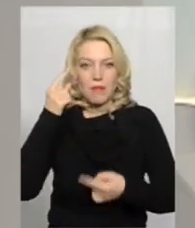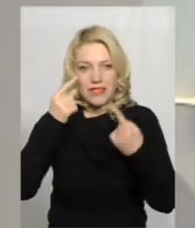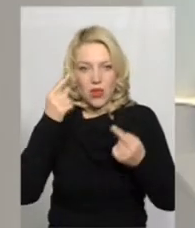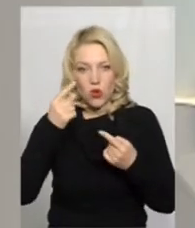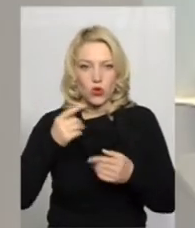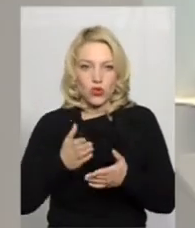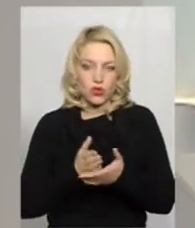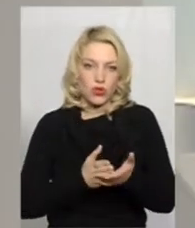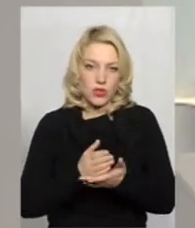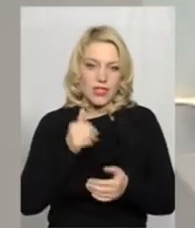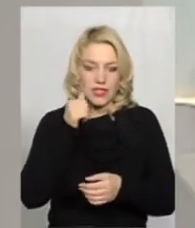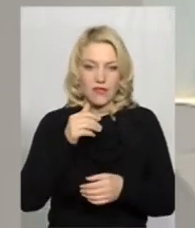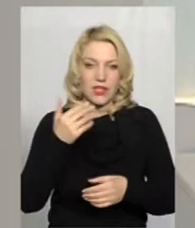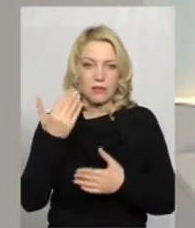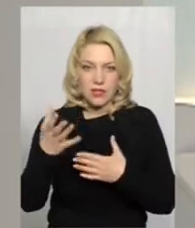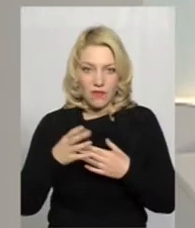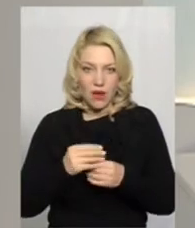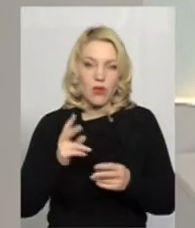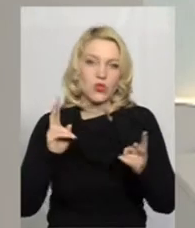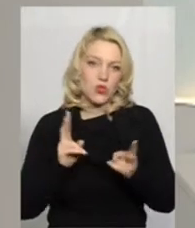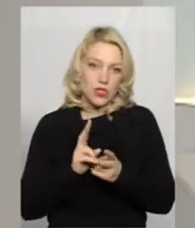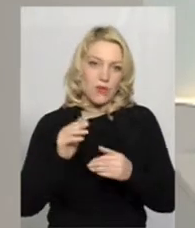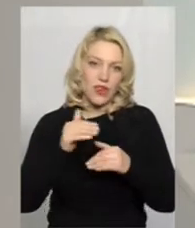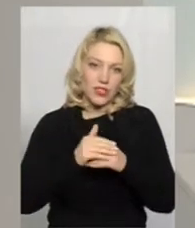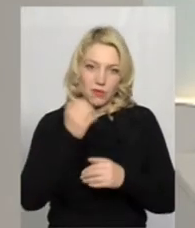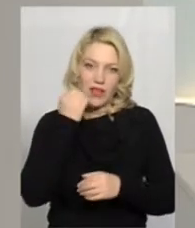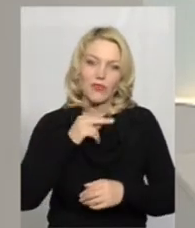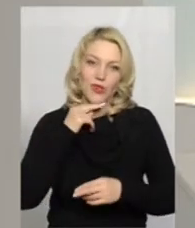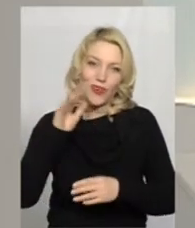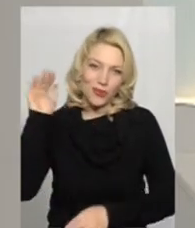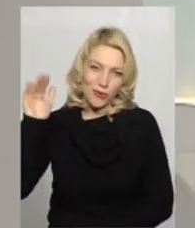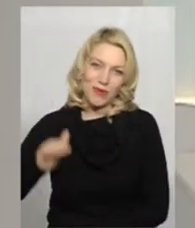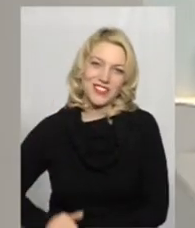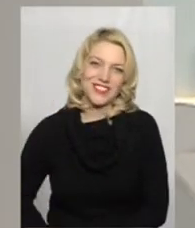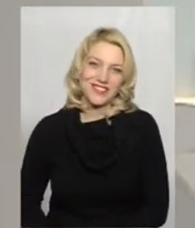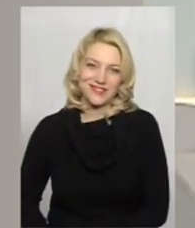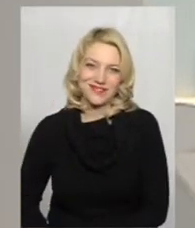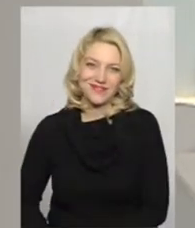вами ми зустрінемося вже завтра ввечері. Дякую всім за увагу. На все добре.